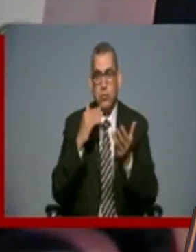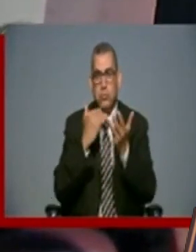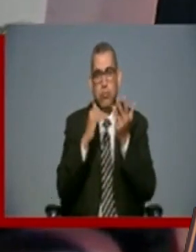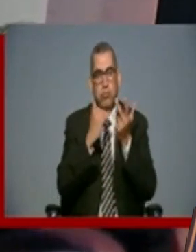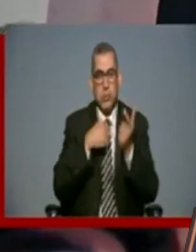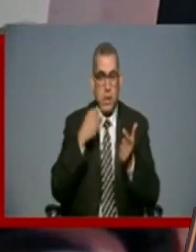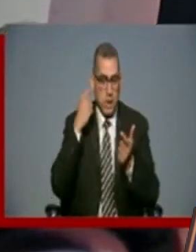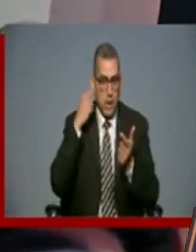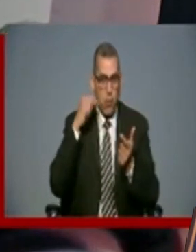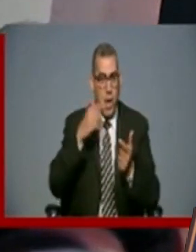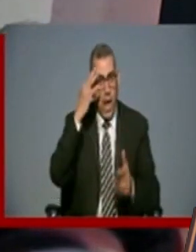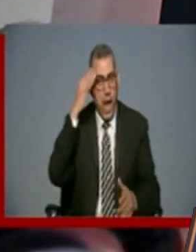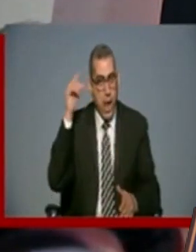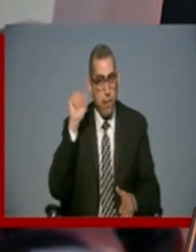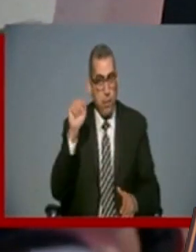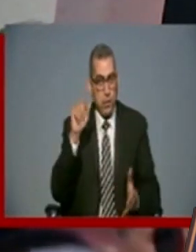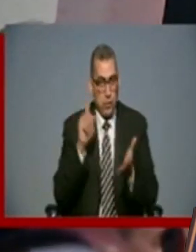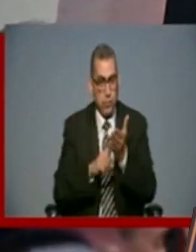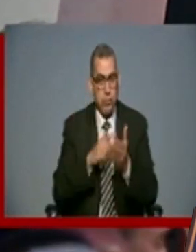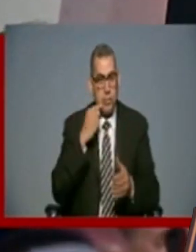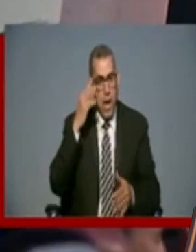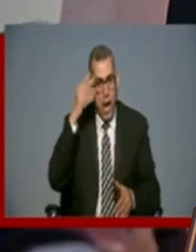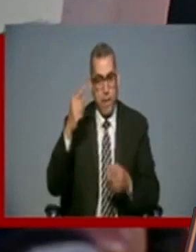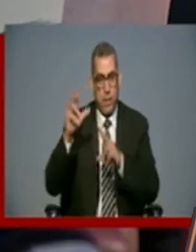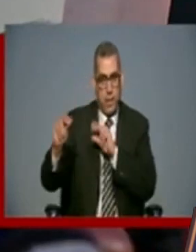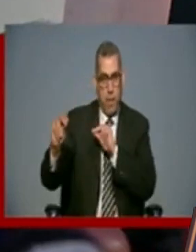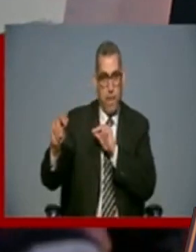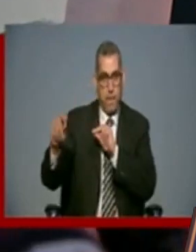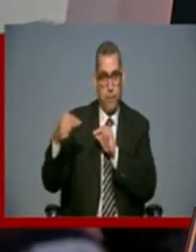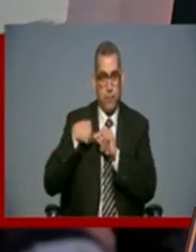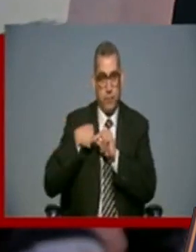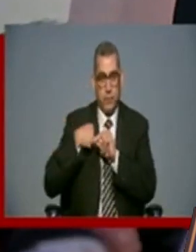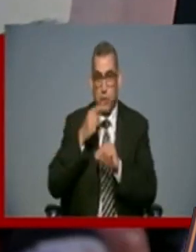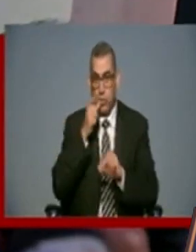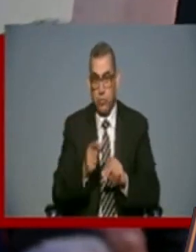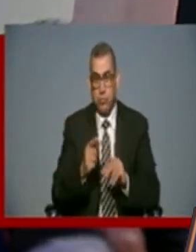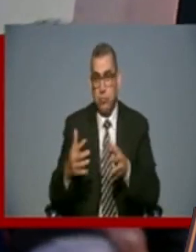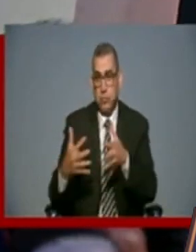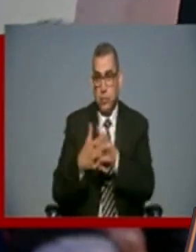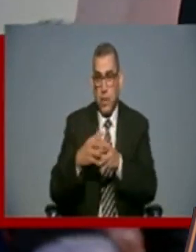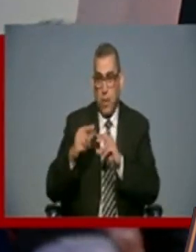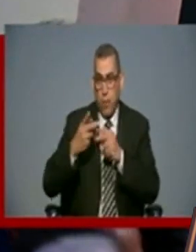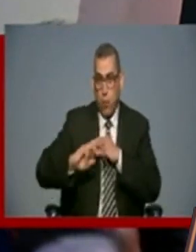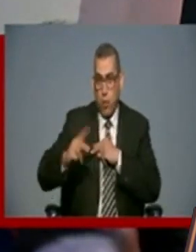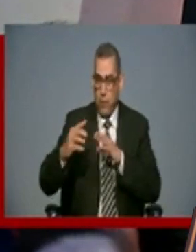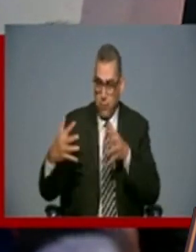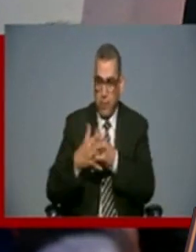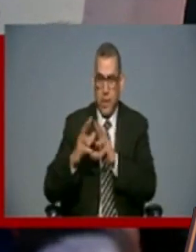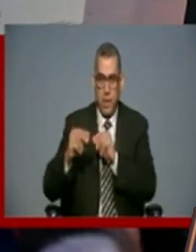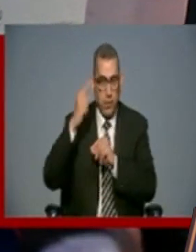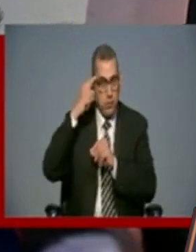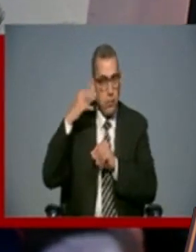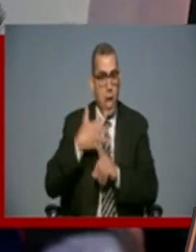خلال 4 سنوات متتالية. أستاذ طارق صوتك بيقطع شوية وبعيد. حزم قرارات